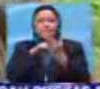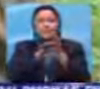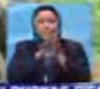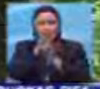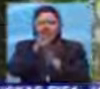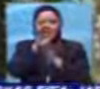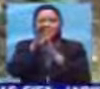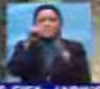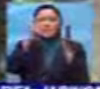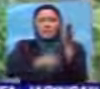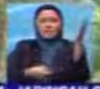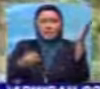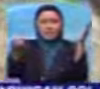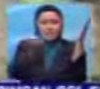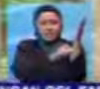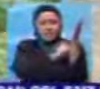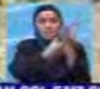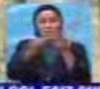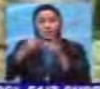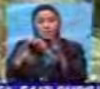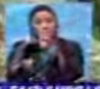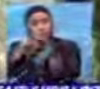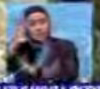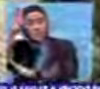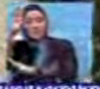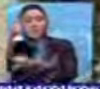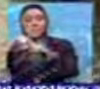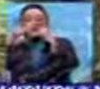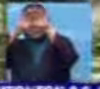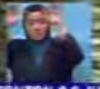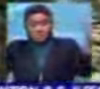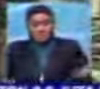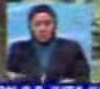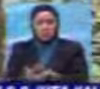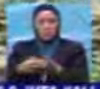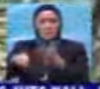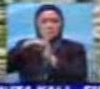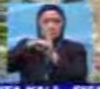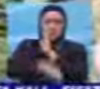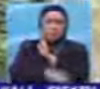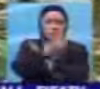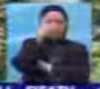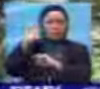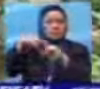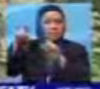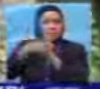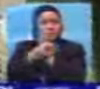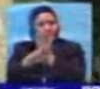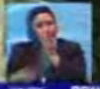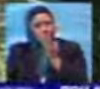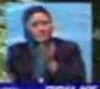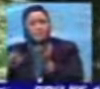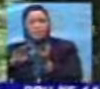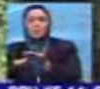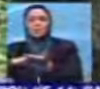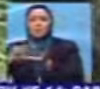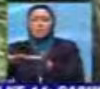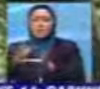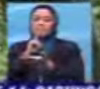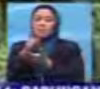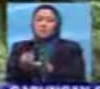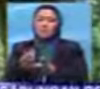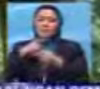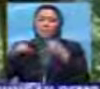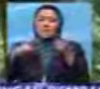Pertumbuhan global dijangka merosot selain minyak mentah masih dianggap komoditi yang lemah akan mempengaruhi unjuran bercampur-campur minggu